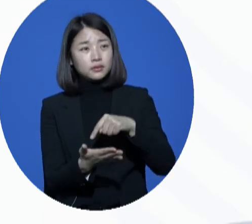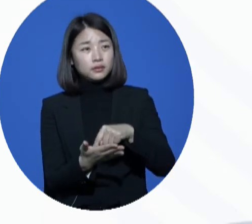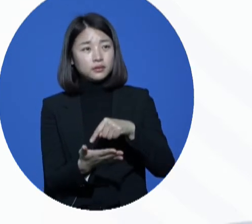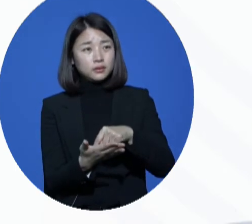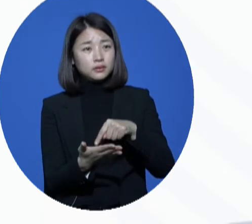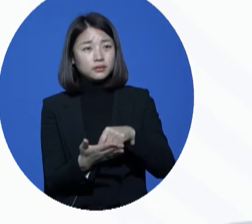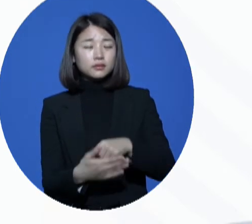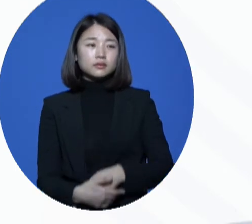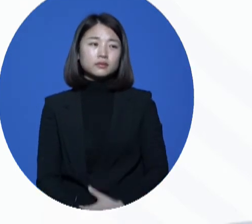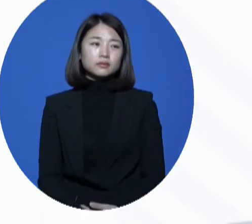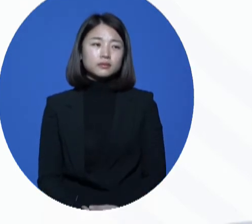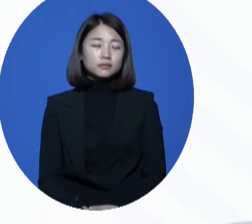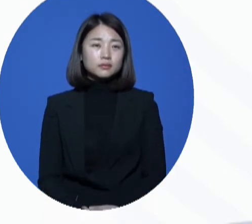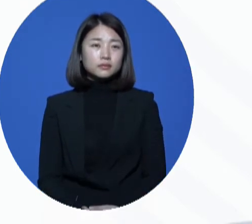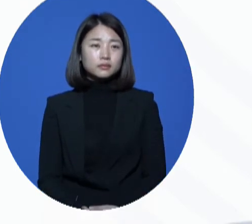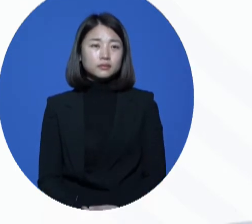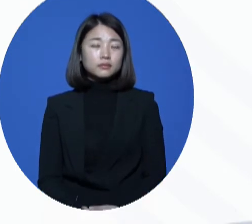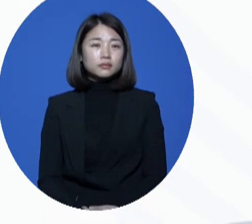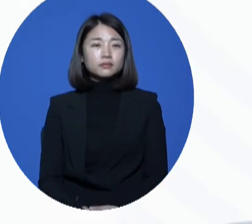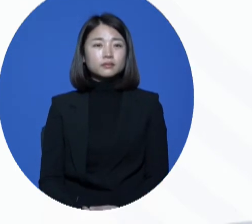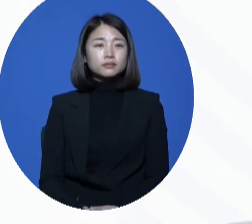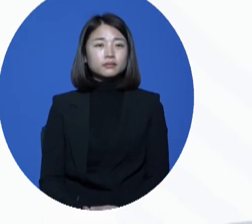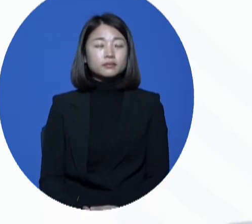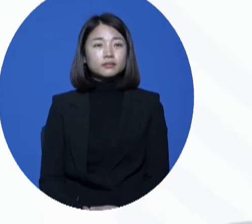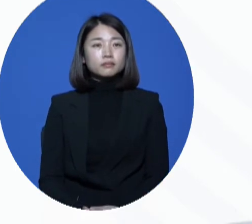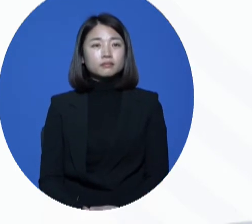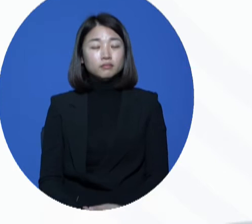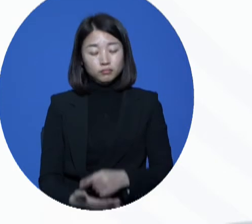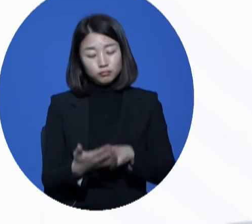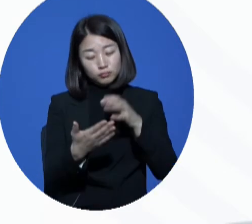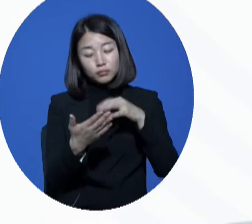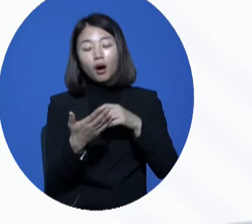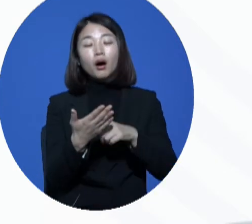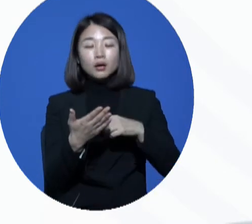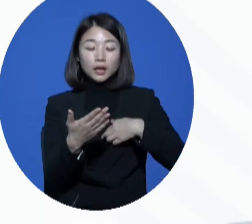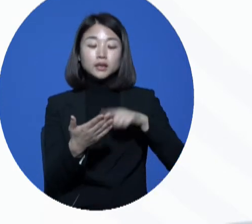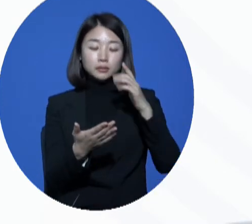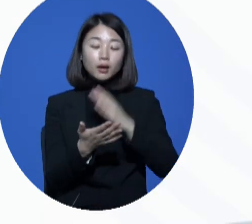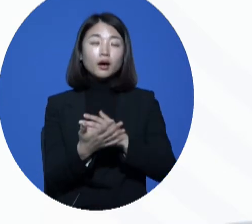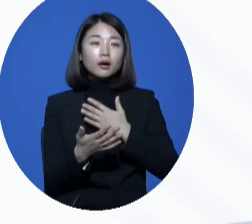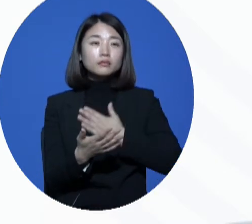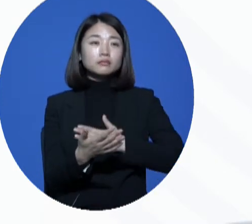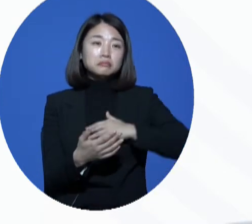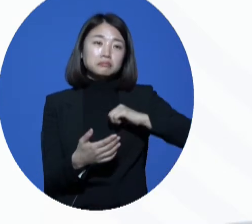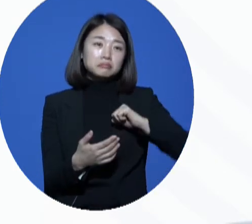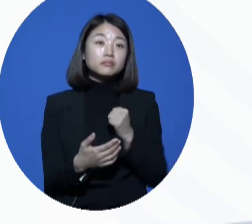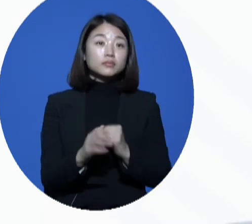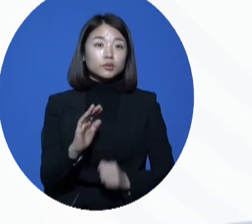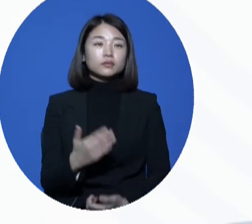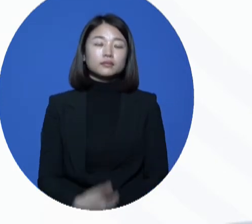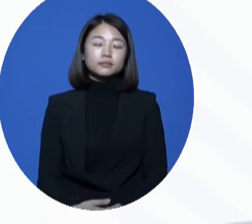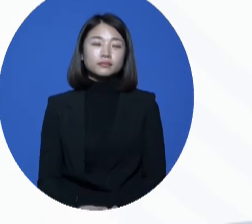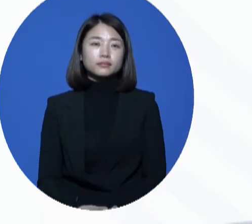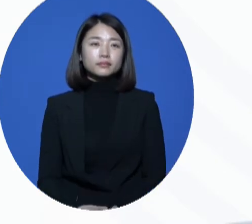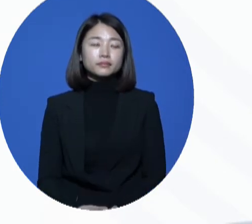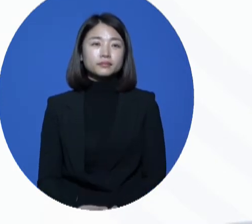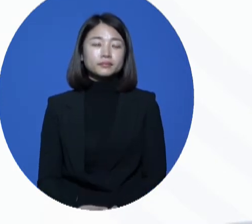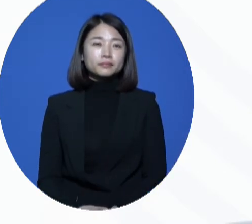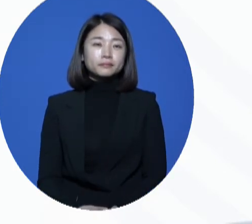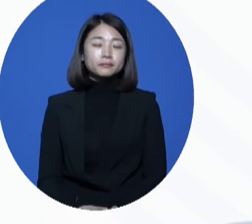제한되는 근거로서 느껴질 수밖에 없다라는 점을 좀 말씀드리고 싶고요. 장애계 긴급 탈시설